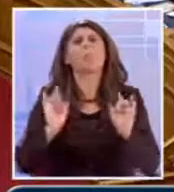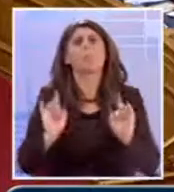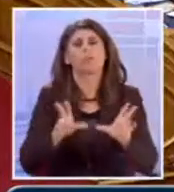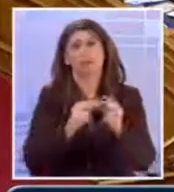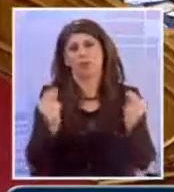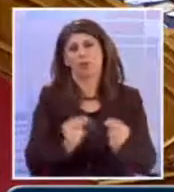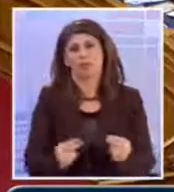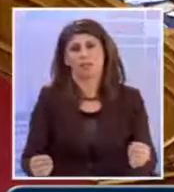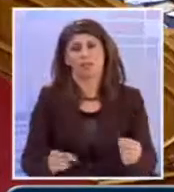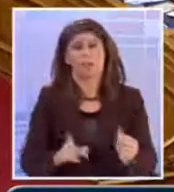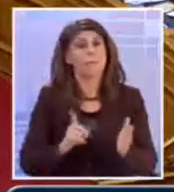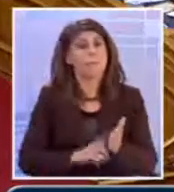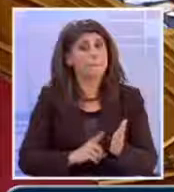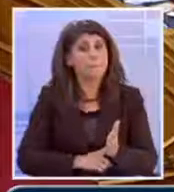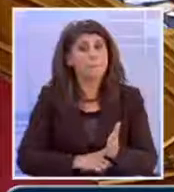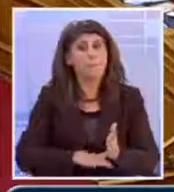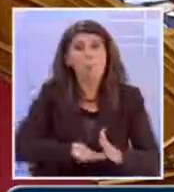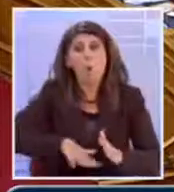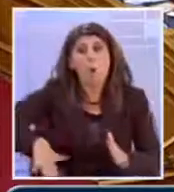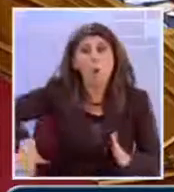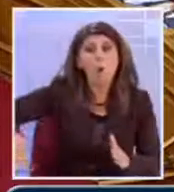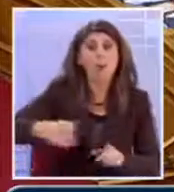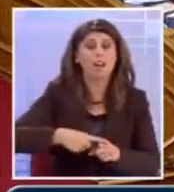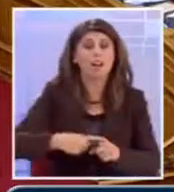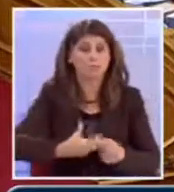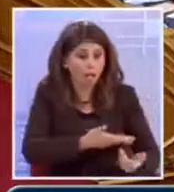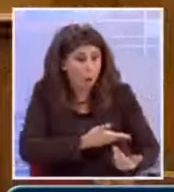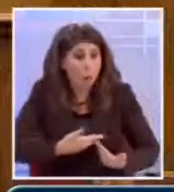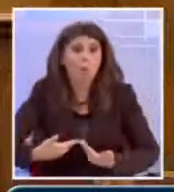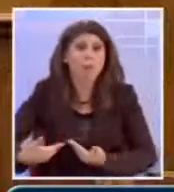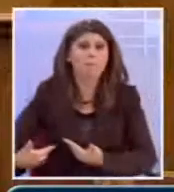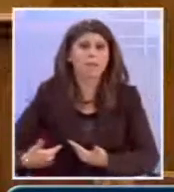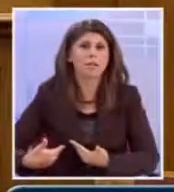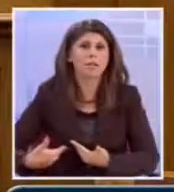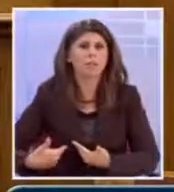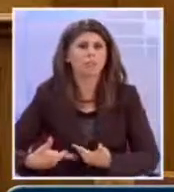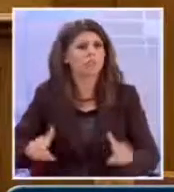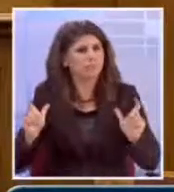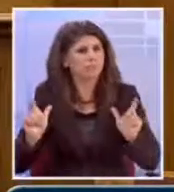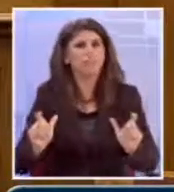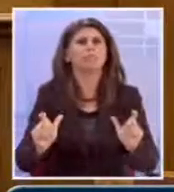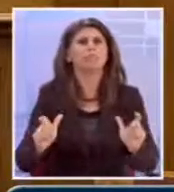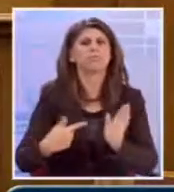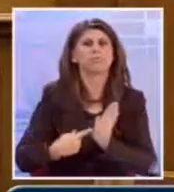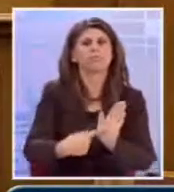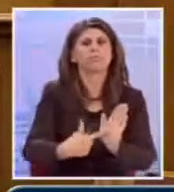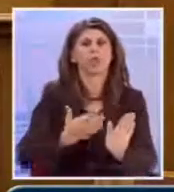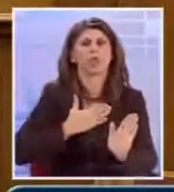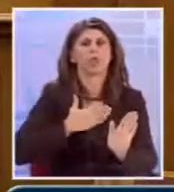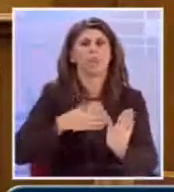αναποτελεσματικές, πρέπει η χώρα, πρέπει εμείς να αντιπαρατάξουμε το δικό μας πρόγραμμα